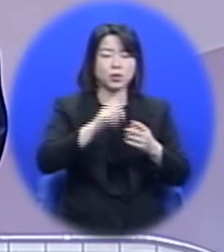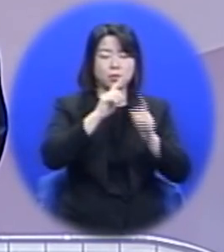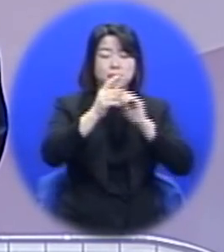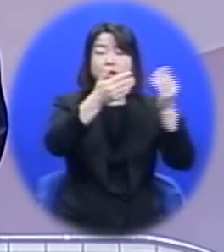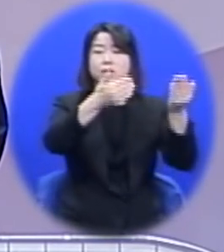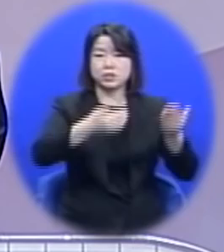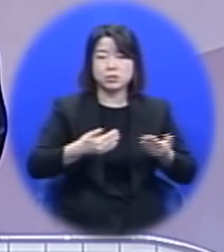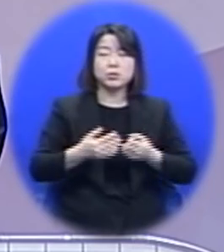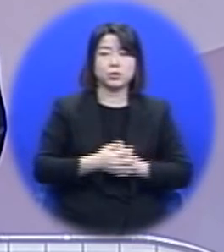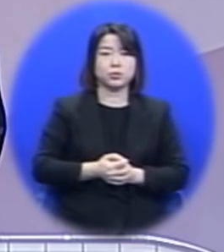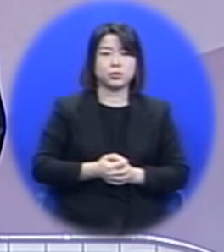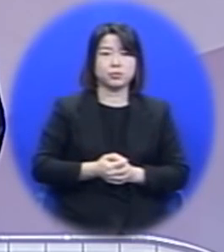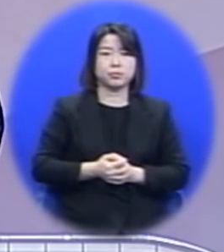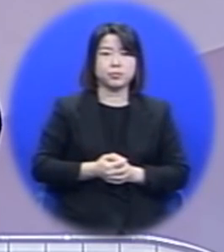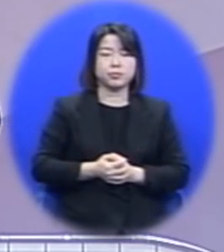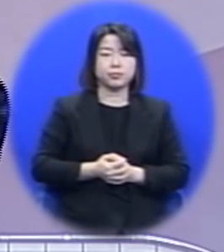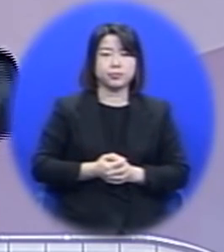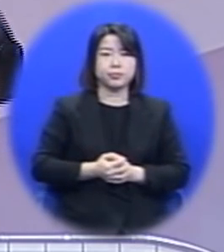이야기하셨어요.